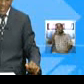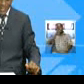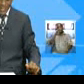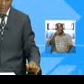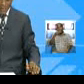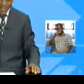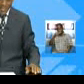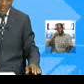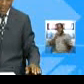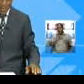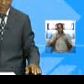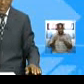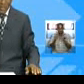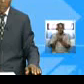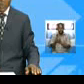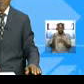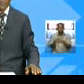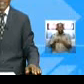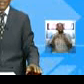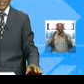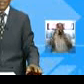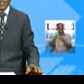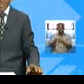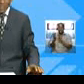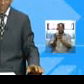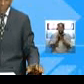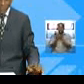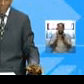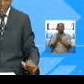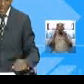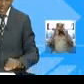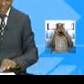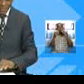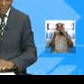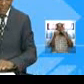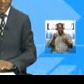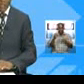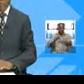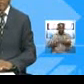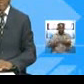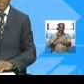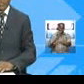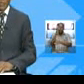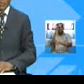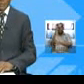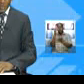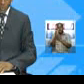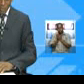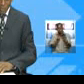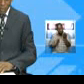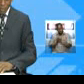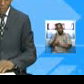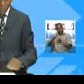Kagwa asinzidde mu misa gy'ayimbye mu kukoza olunaku lw'abavubuka n'asiima amawulire agataliiko nfuufu aga Bukedde TV olw'okuggyayo